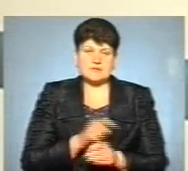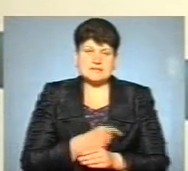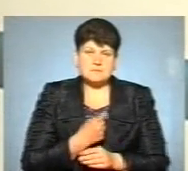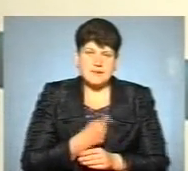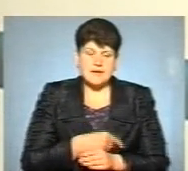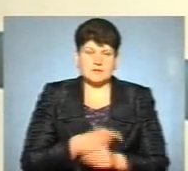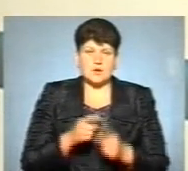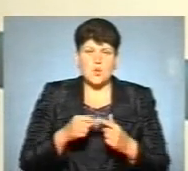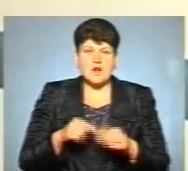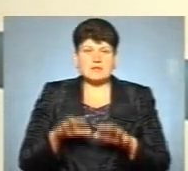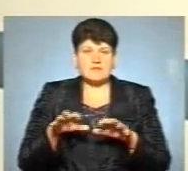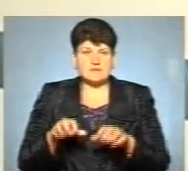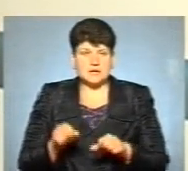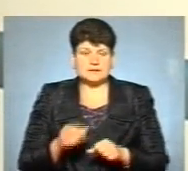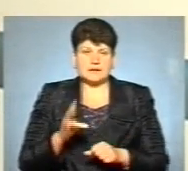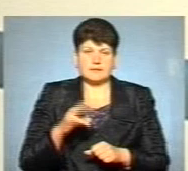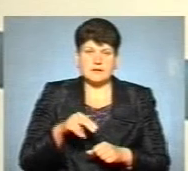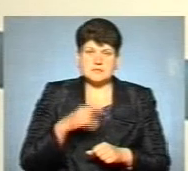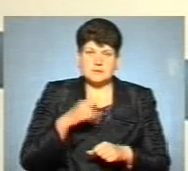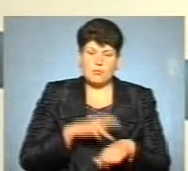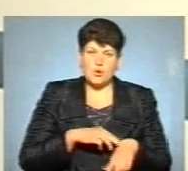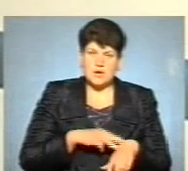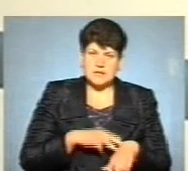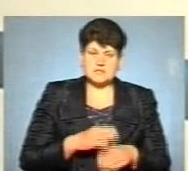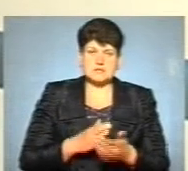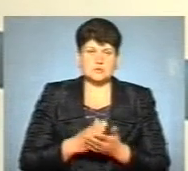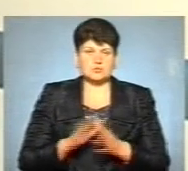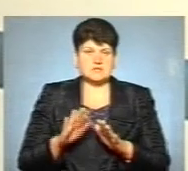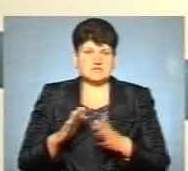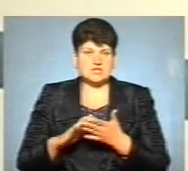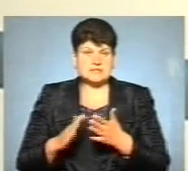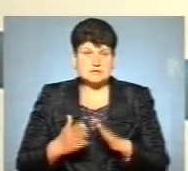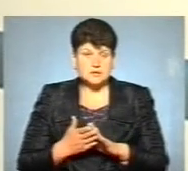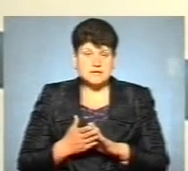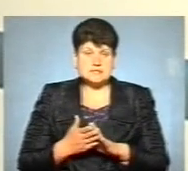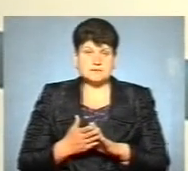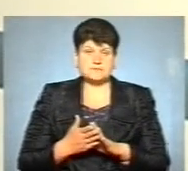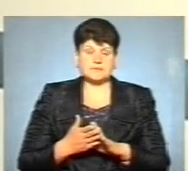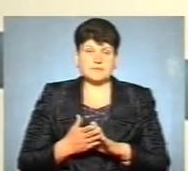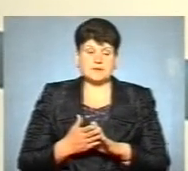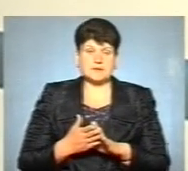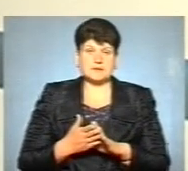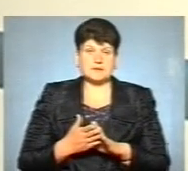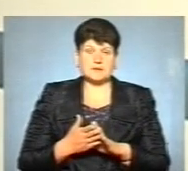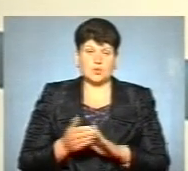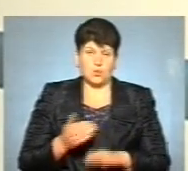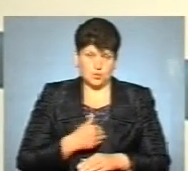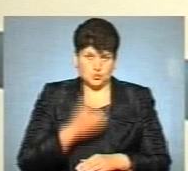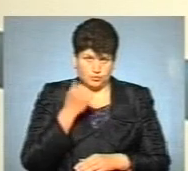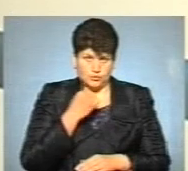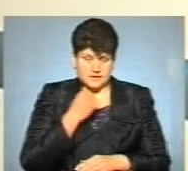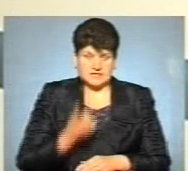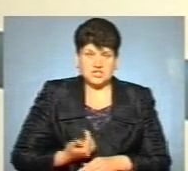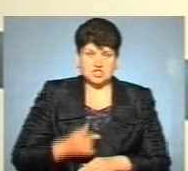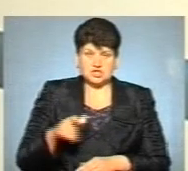з органами влади, з Нацполіцією, з службою надзвичайних ситуацій, десь навіть хочу подякувати навіть